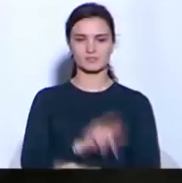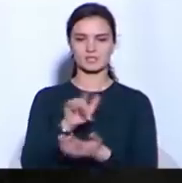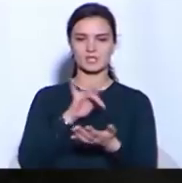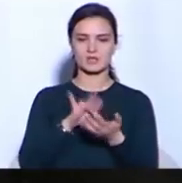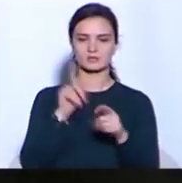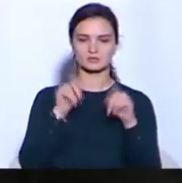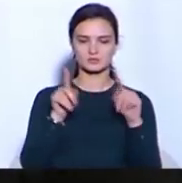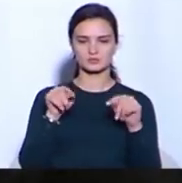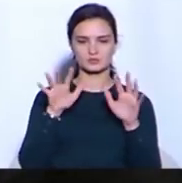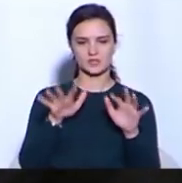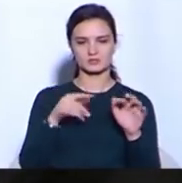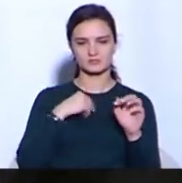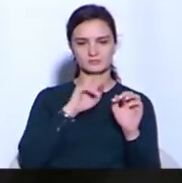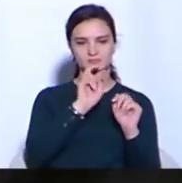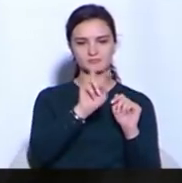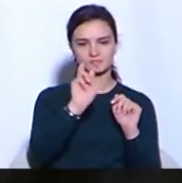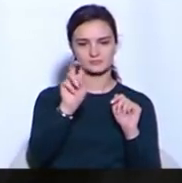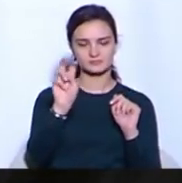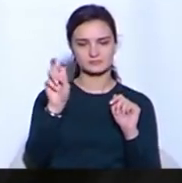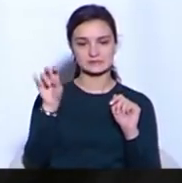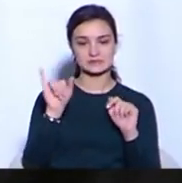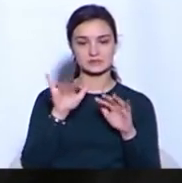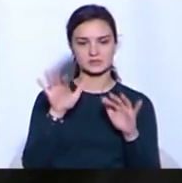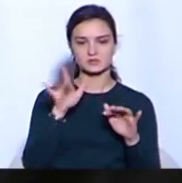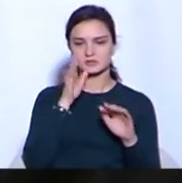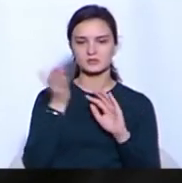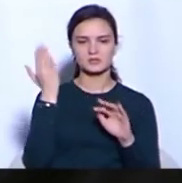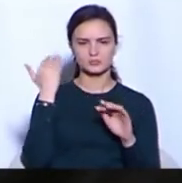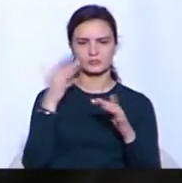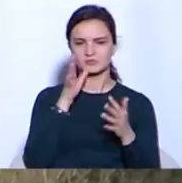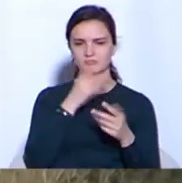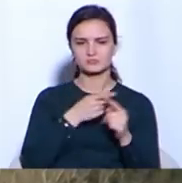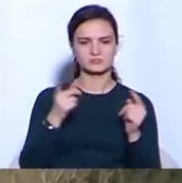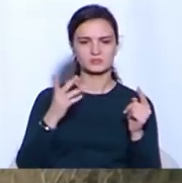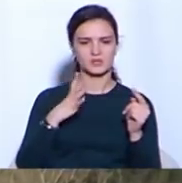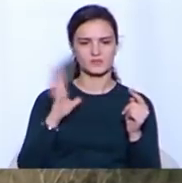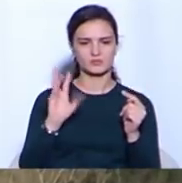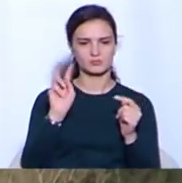ქალაქში ზოგჯერ ისეთ ადგილებზე მივდივარ, სადაც დიდი ხანი არ ყოფილვარ.